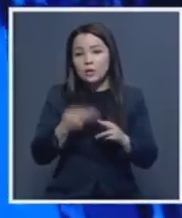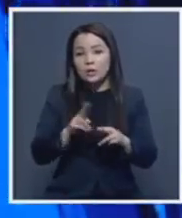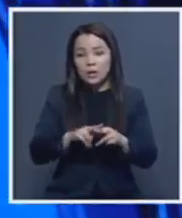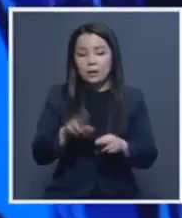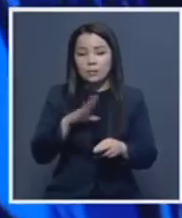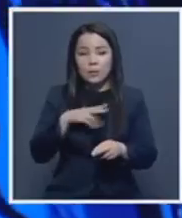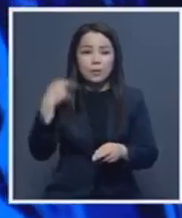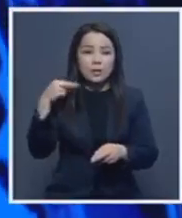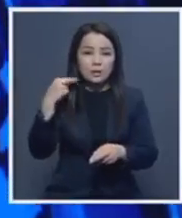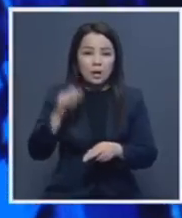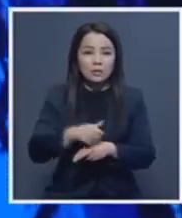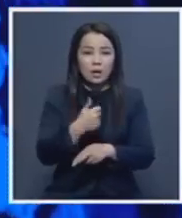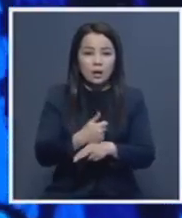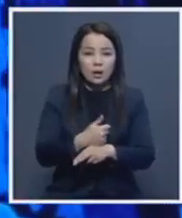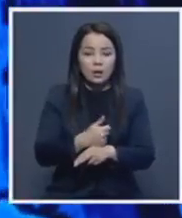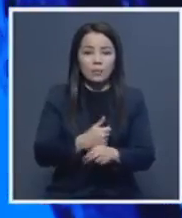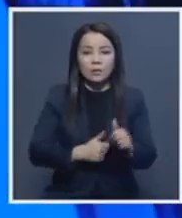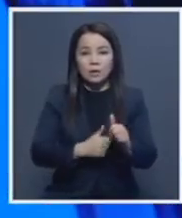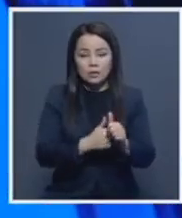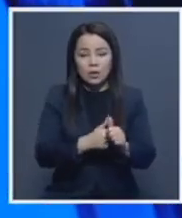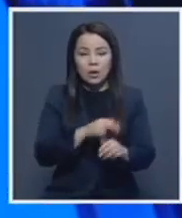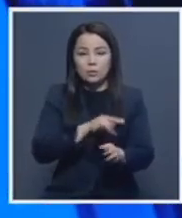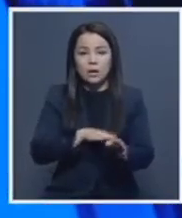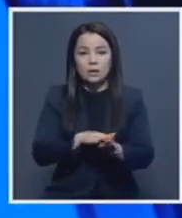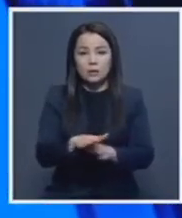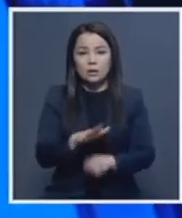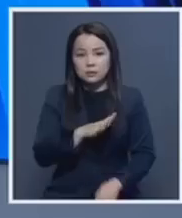әкімшілігі басшысының орынбасары қызметін атқарды.